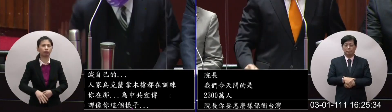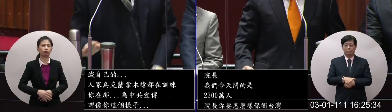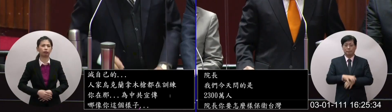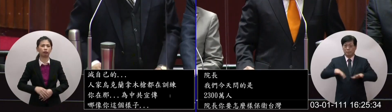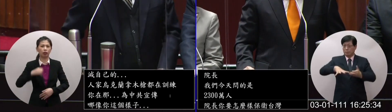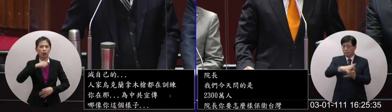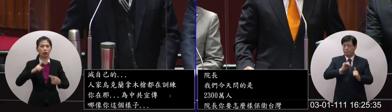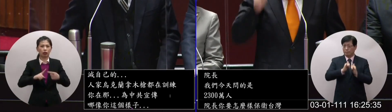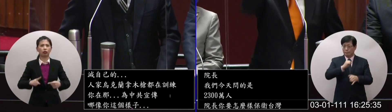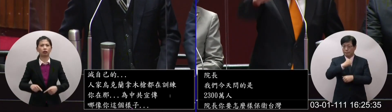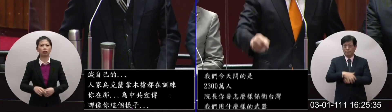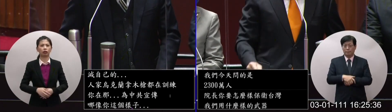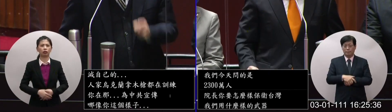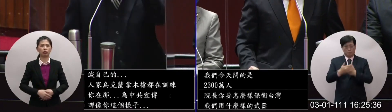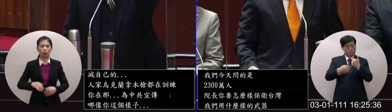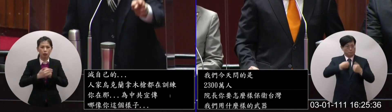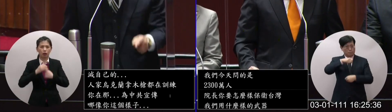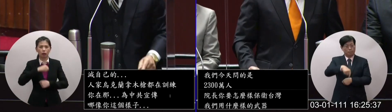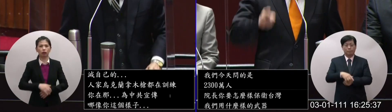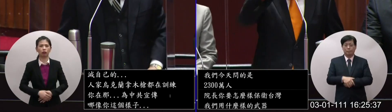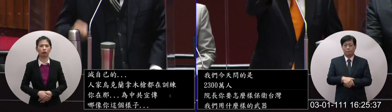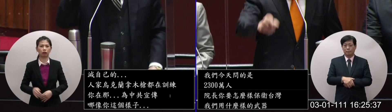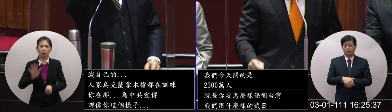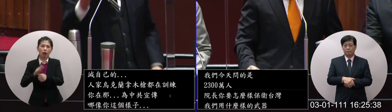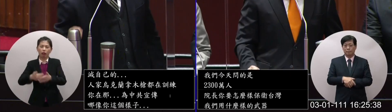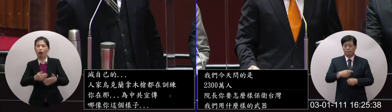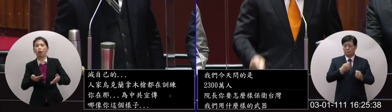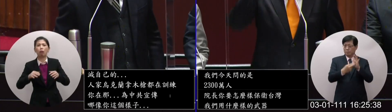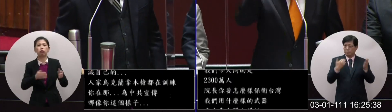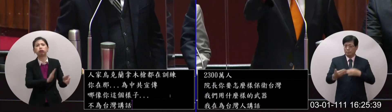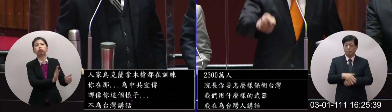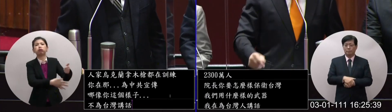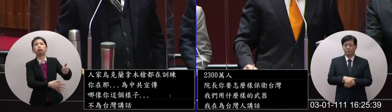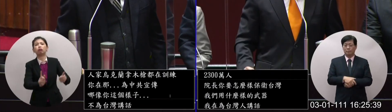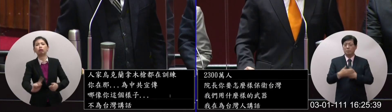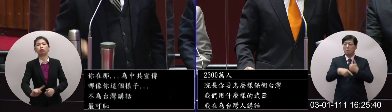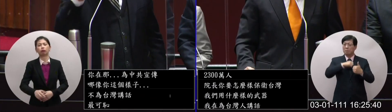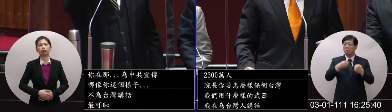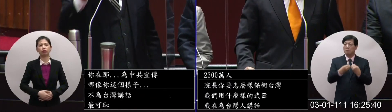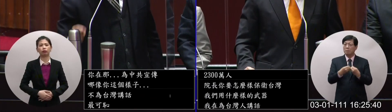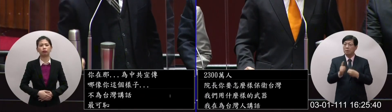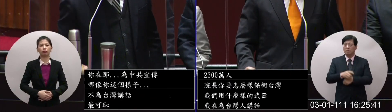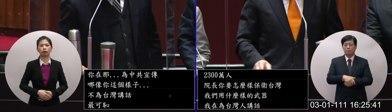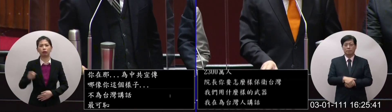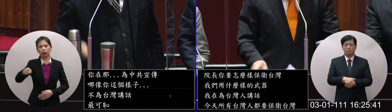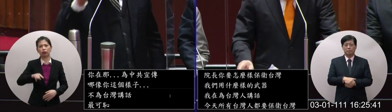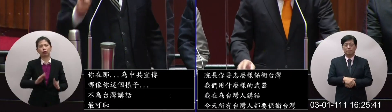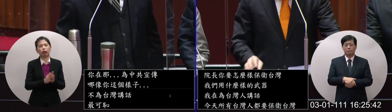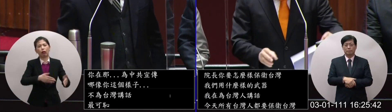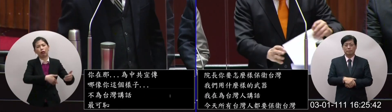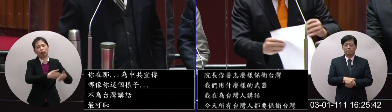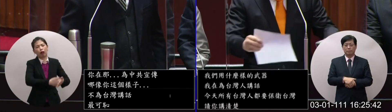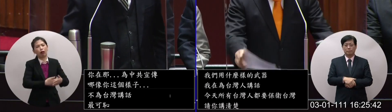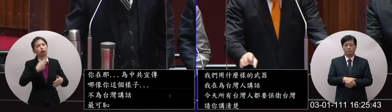所有台湾人都要保护台湾， 为中国讲话， 你讲清楚， 可耻！ 怎么保卫台湾？ 你这种投降主义最